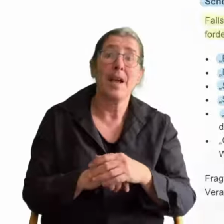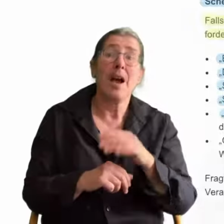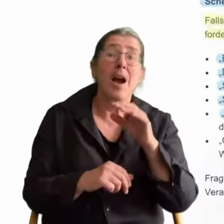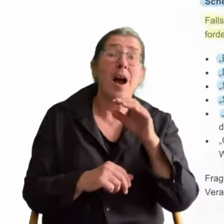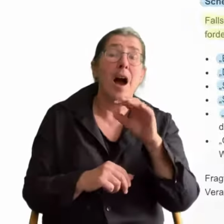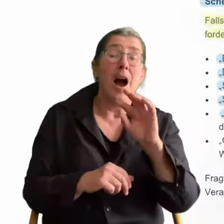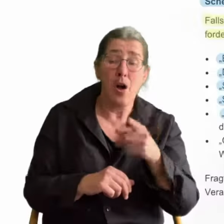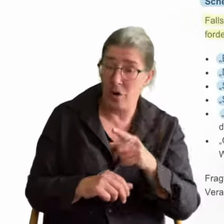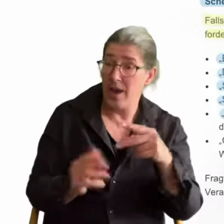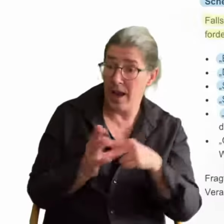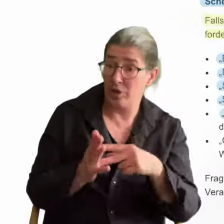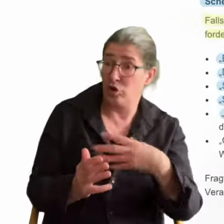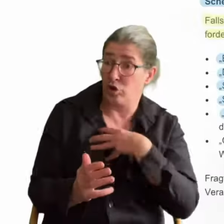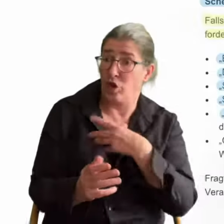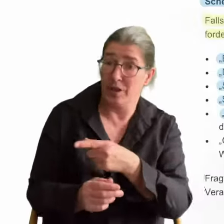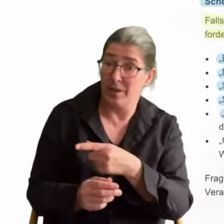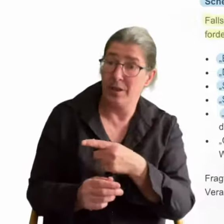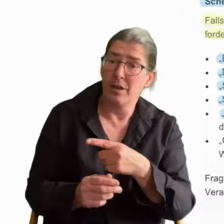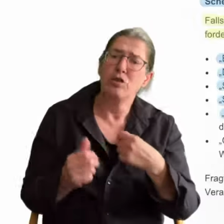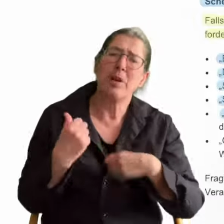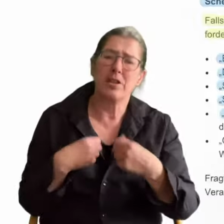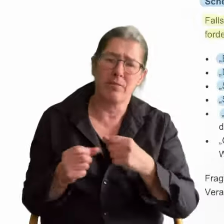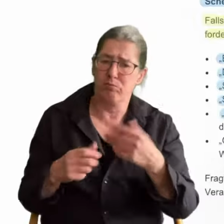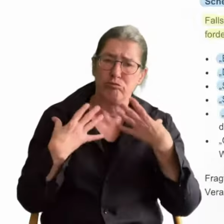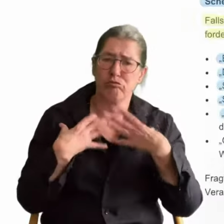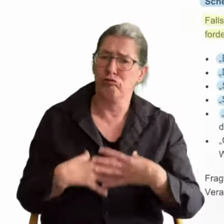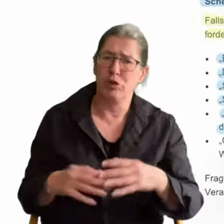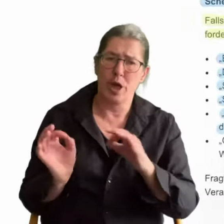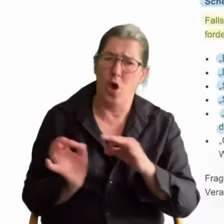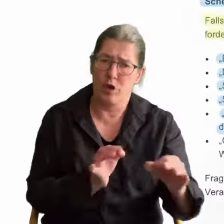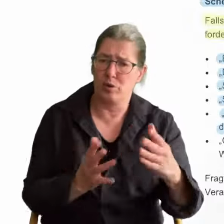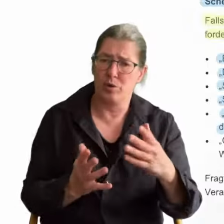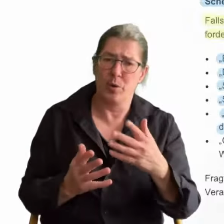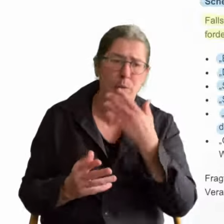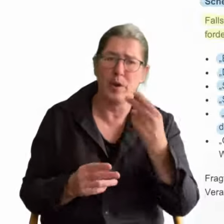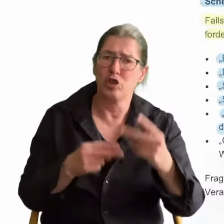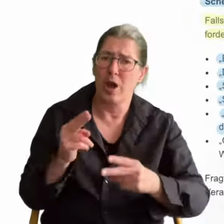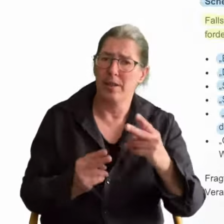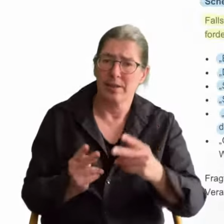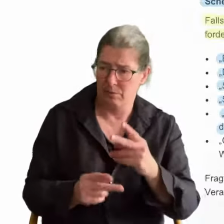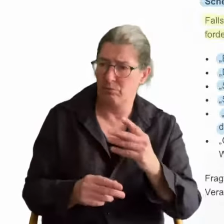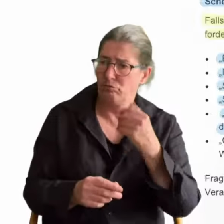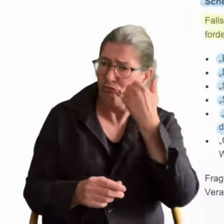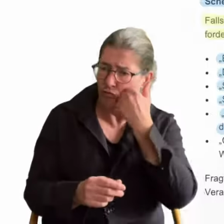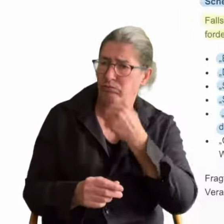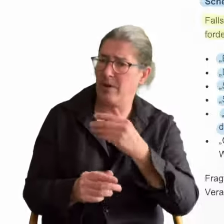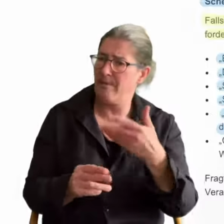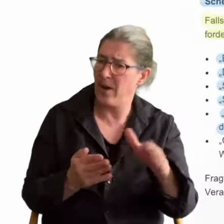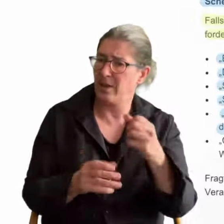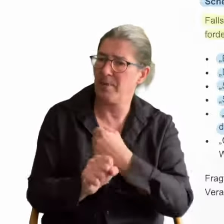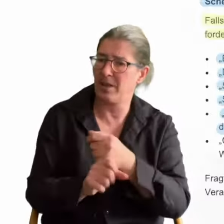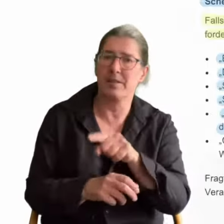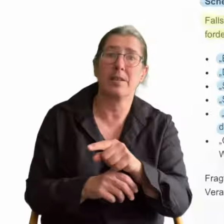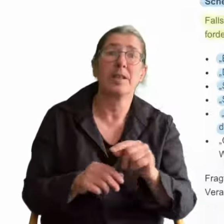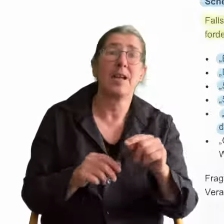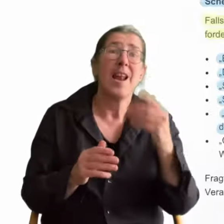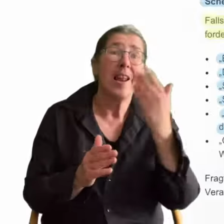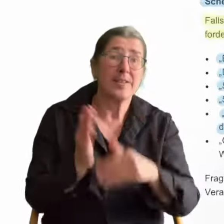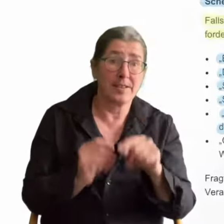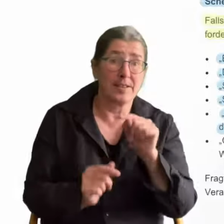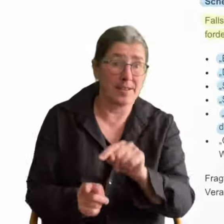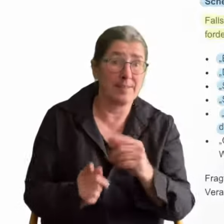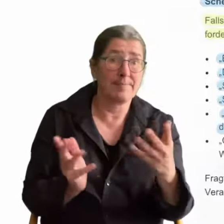elektroschocks schmerzhaft sind das gewebe wird keine dauerhaften schäden davon tragen also machen sie bitte weiter und dann